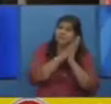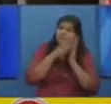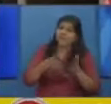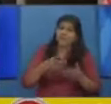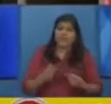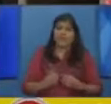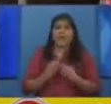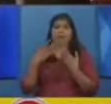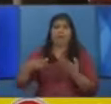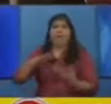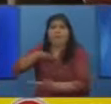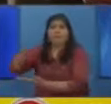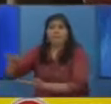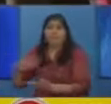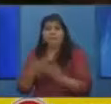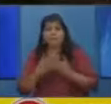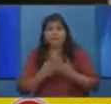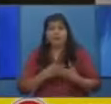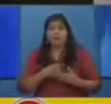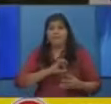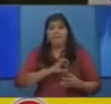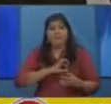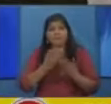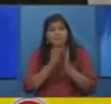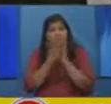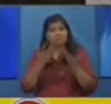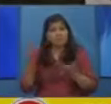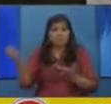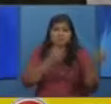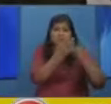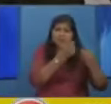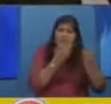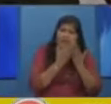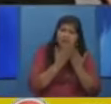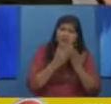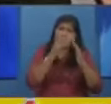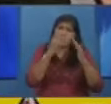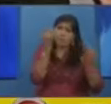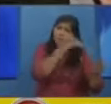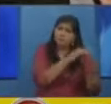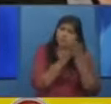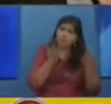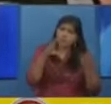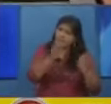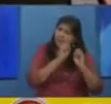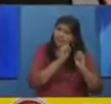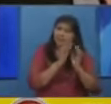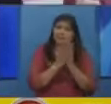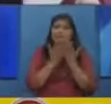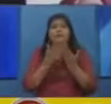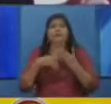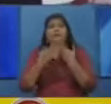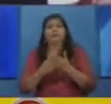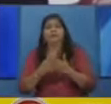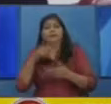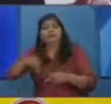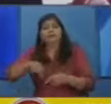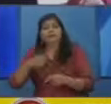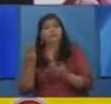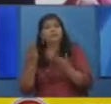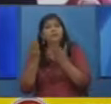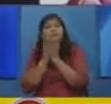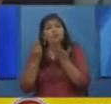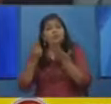काफी खुश हैं कि उनके बच्चे किताब पढ़ने में जुटे हैं, खासकर उस समय जब स्कूलों ने